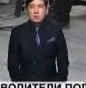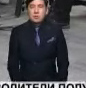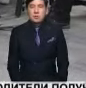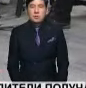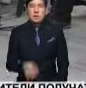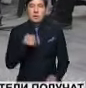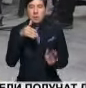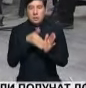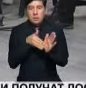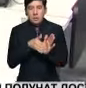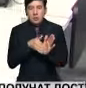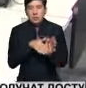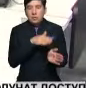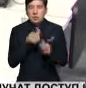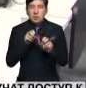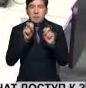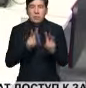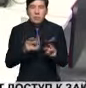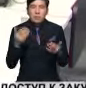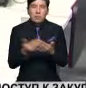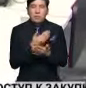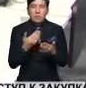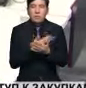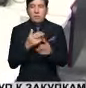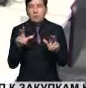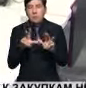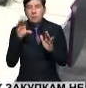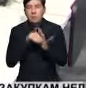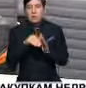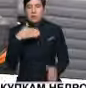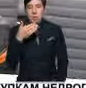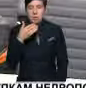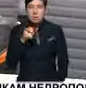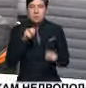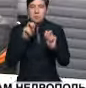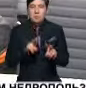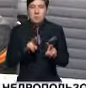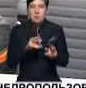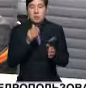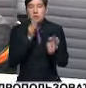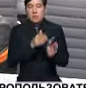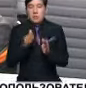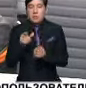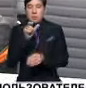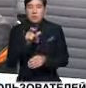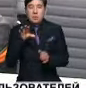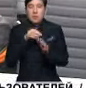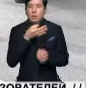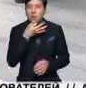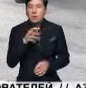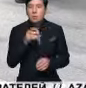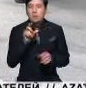Исследование проводилось с помощью специального новейшего оборудования. Благодаря ему, говорят специалисты, можно персонально проверить сточную воду любого